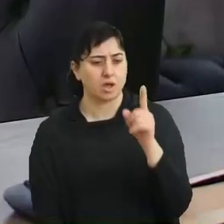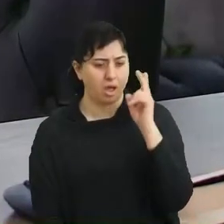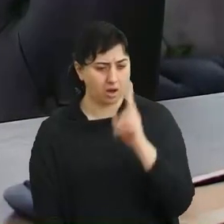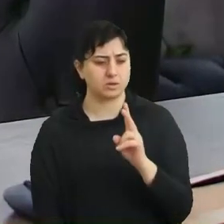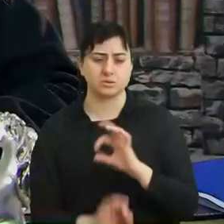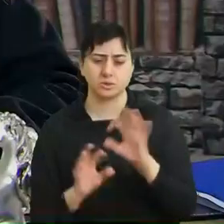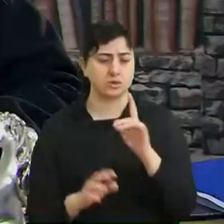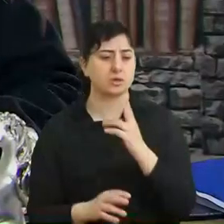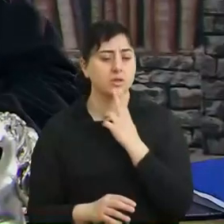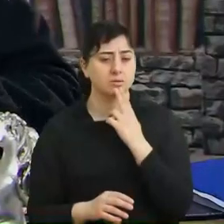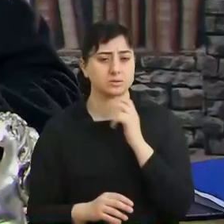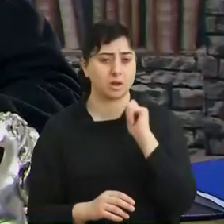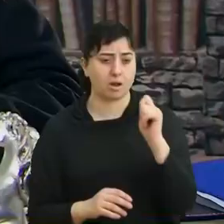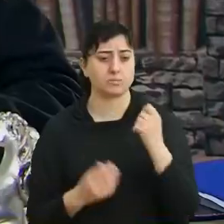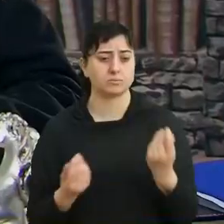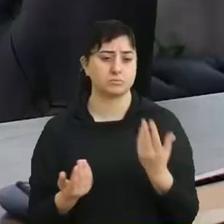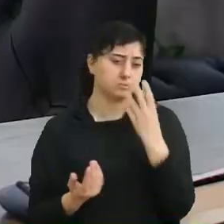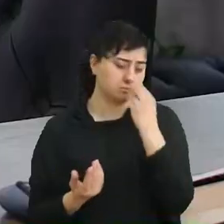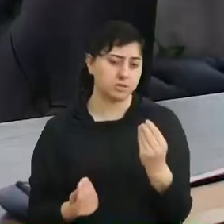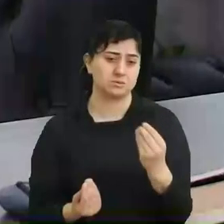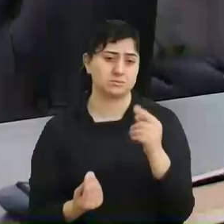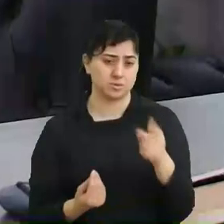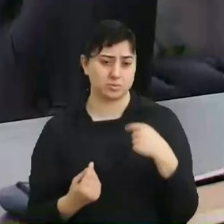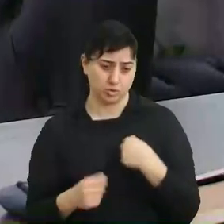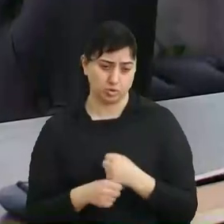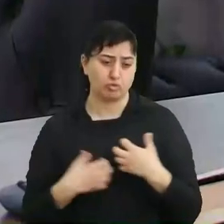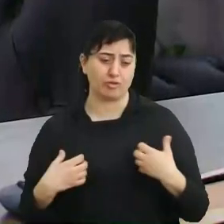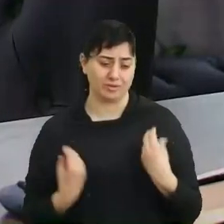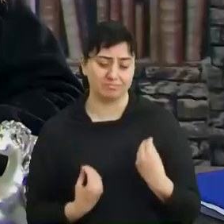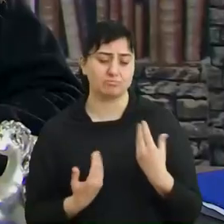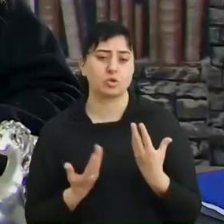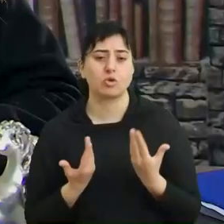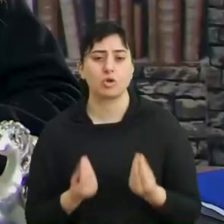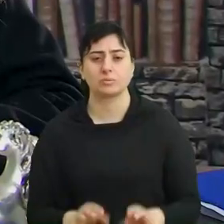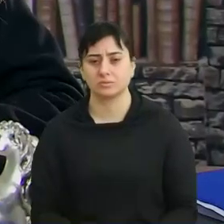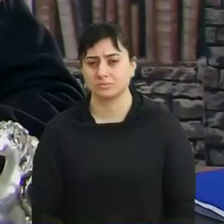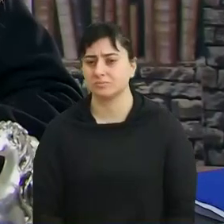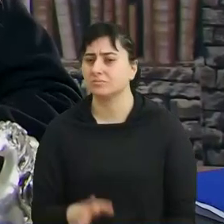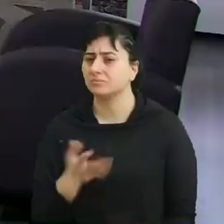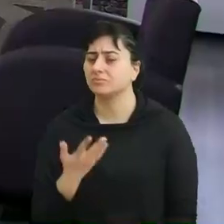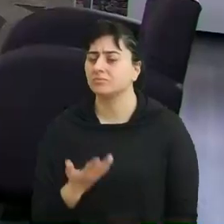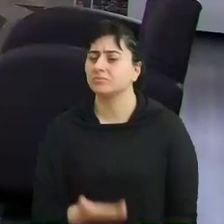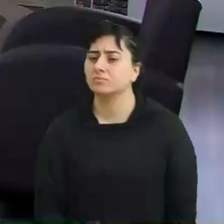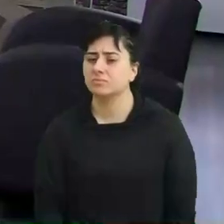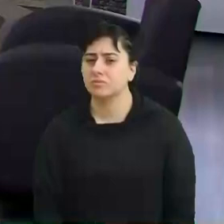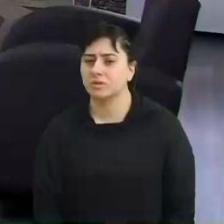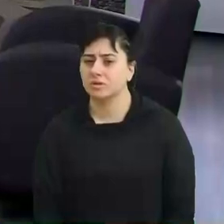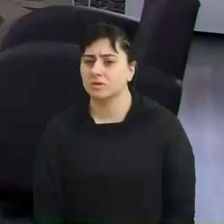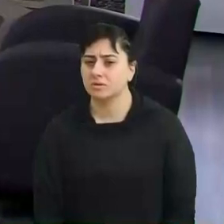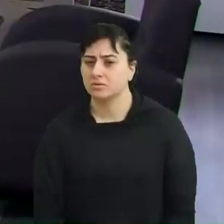iş kadınlarına bayılıyorum. Keşke sizin kadar özgüven sahibi olsam ben de. Her neyse.